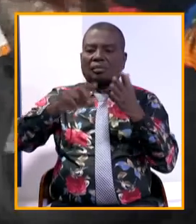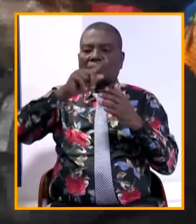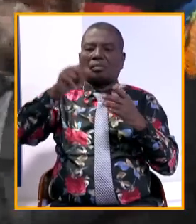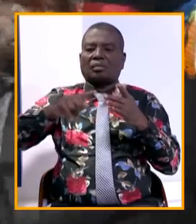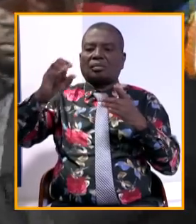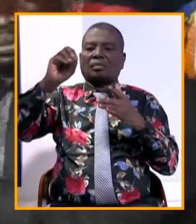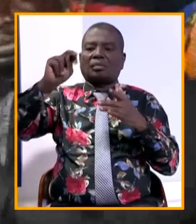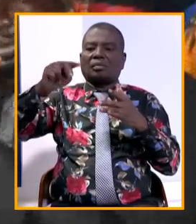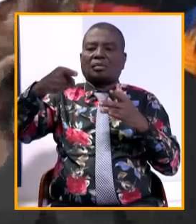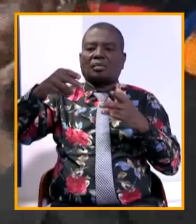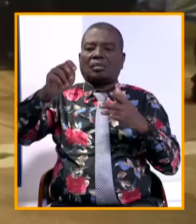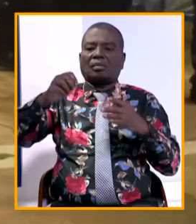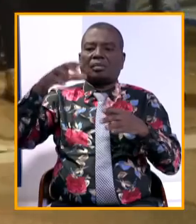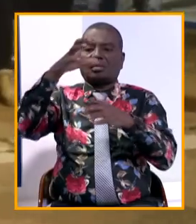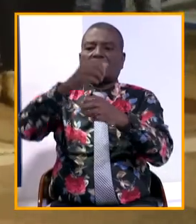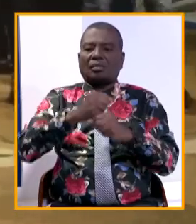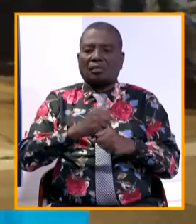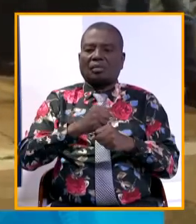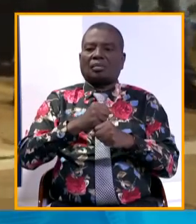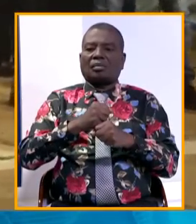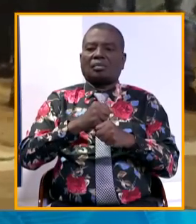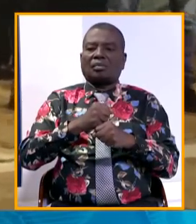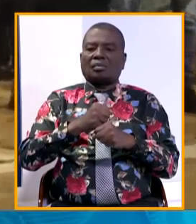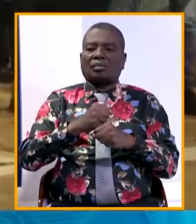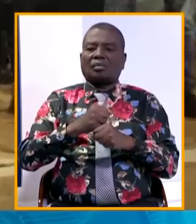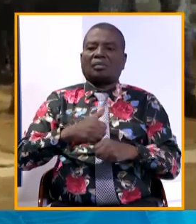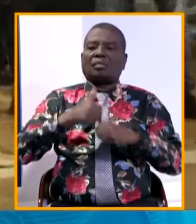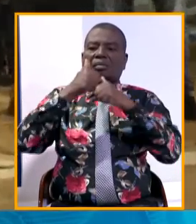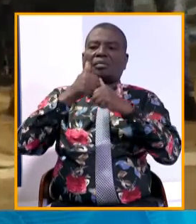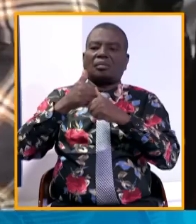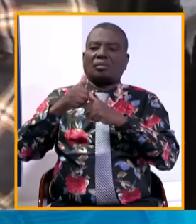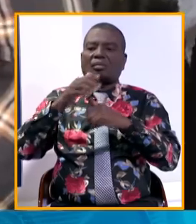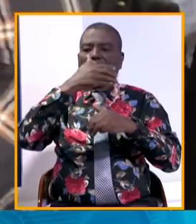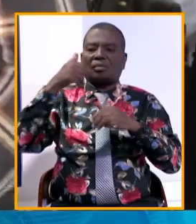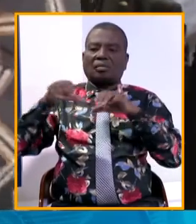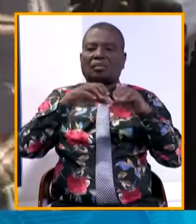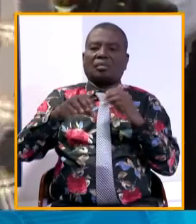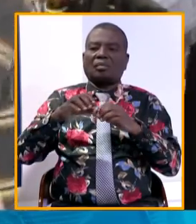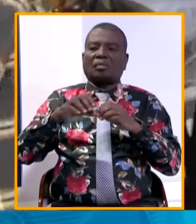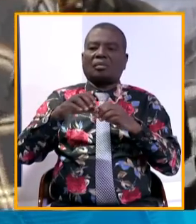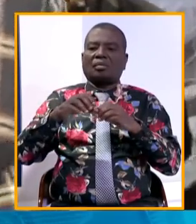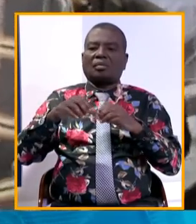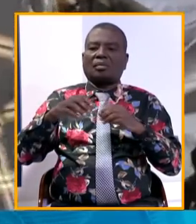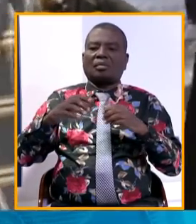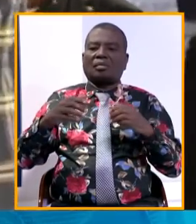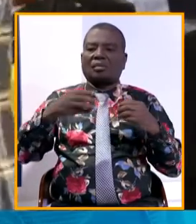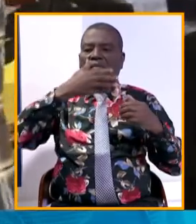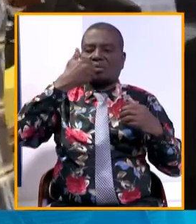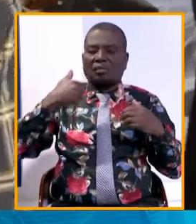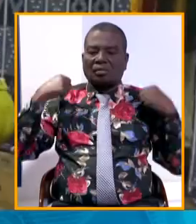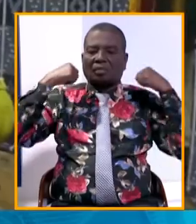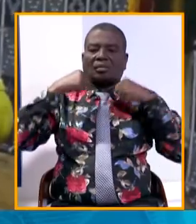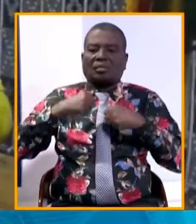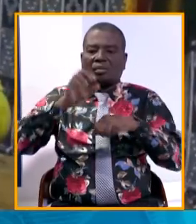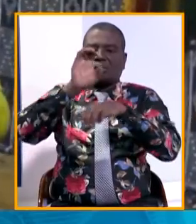de Tanda Sako ont remporté respectivement les prix de meilleurs faits de société et de meilleurs costumes traditionnels avec